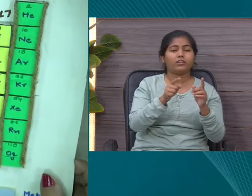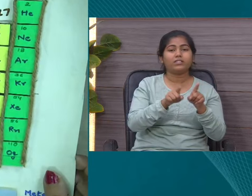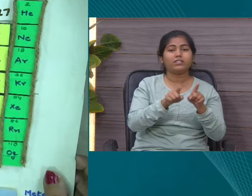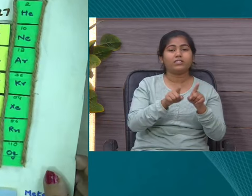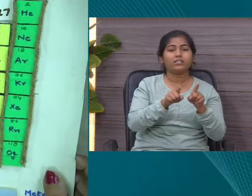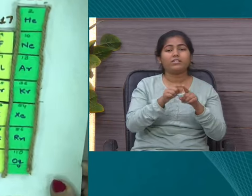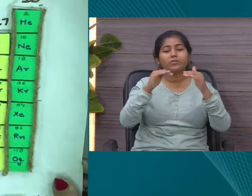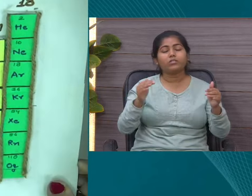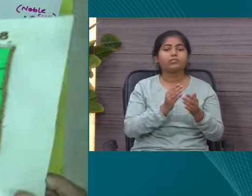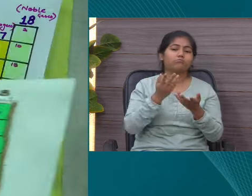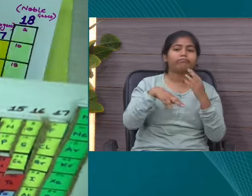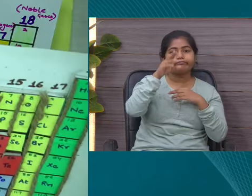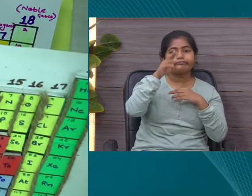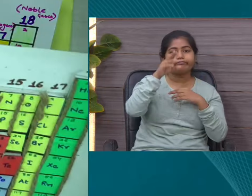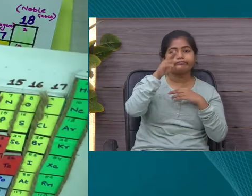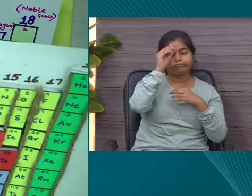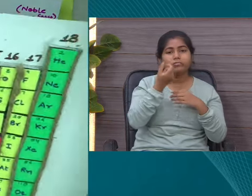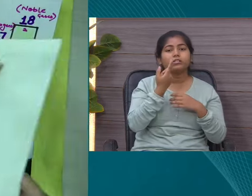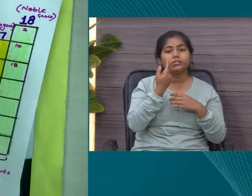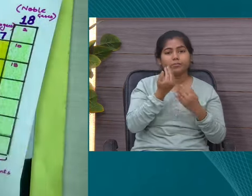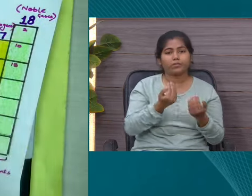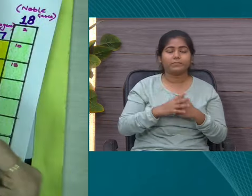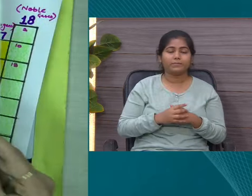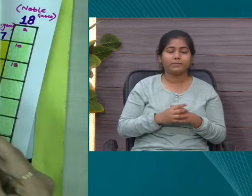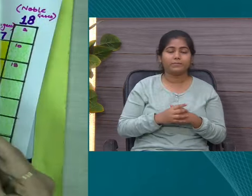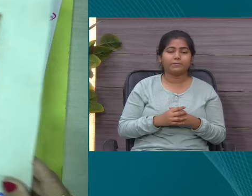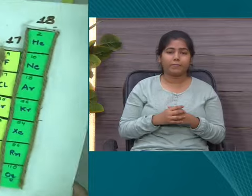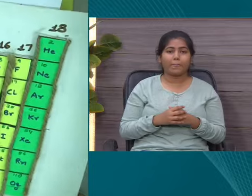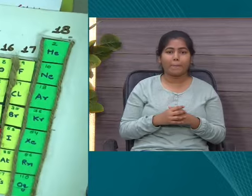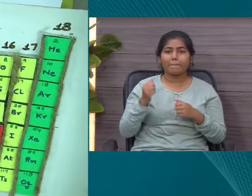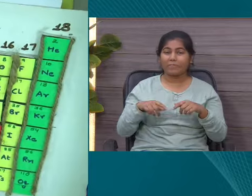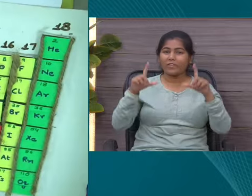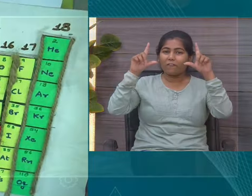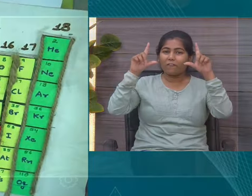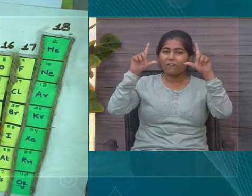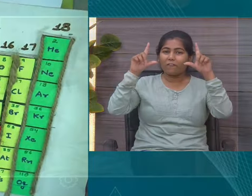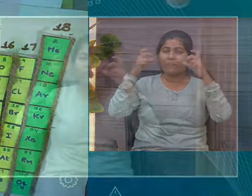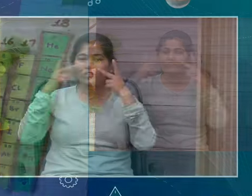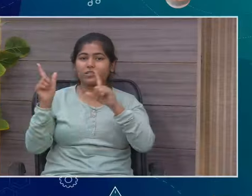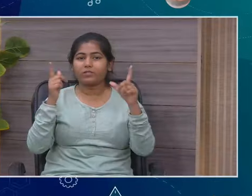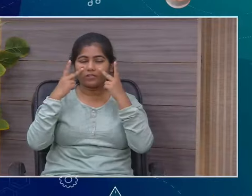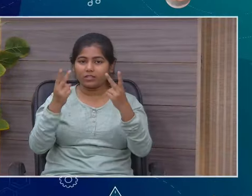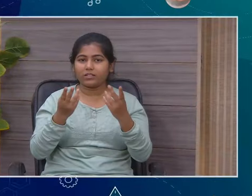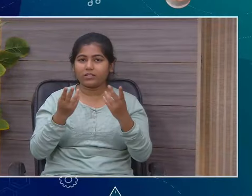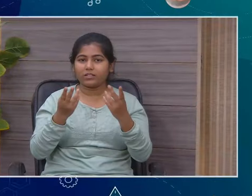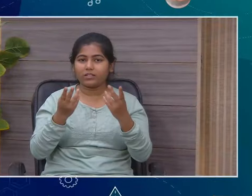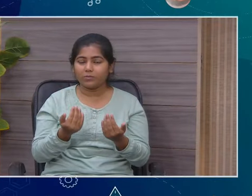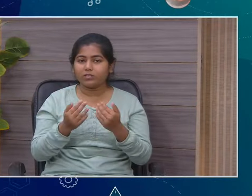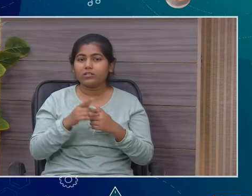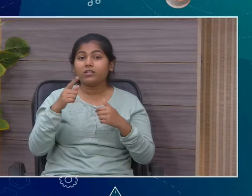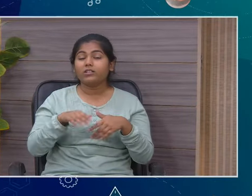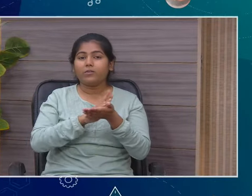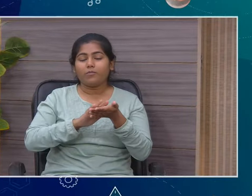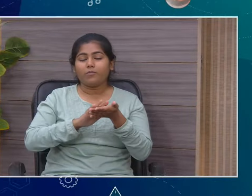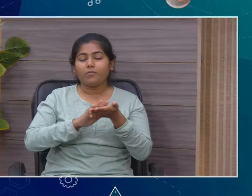कि हमारे बच्चे इससे समझ पाए। ये एक तस्वीर यहाँ पर प्रेजेंटेशन में है जिसे आप देख सकते हैं, ये ब्रेल में बनी